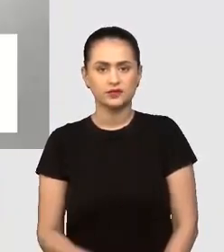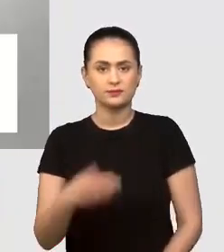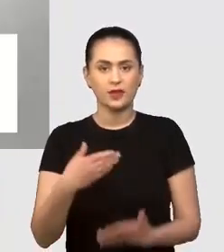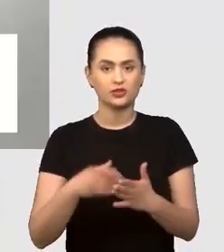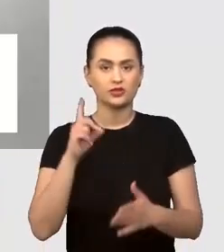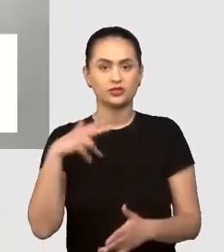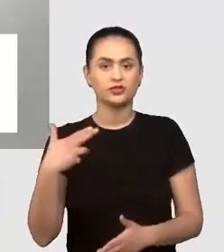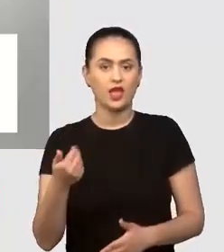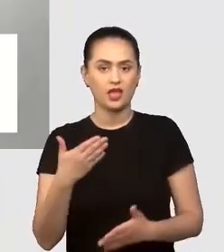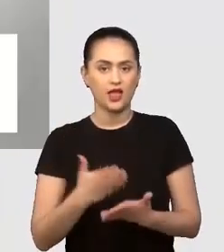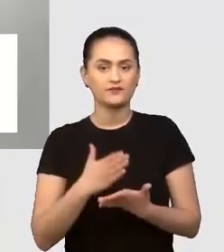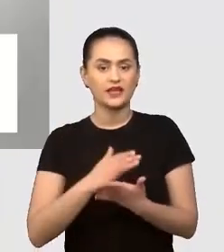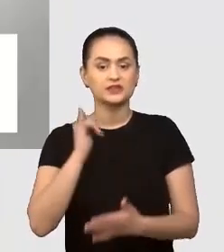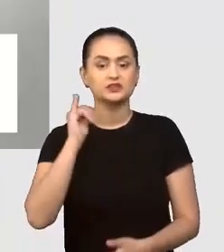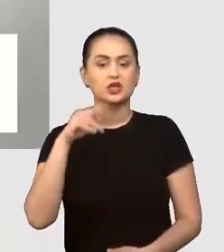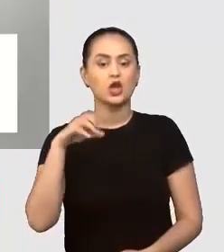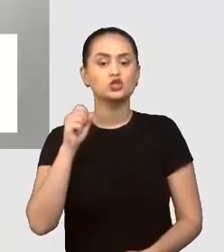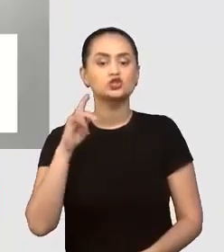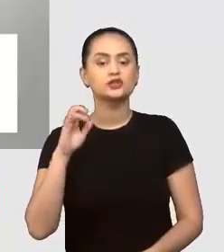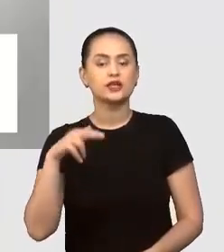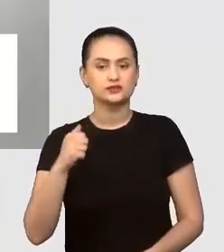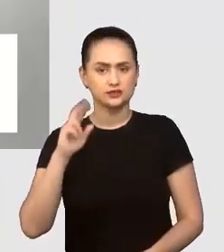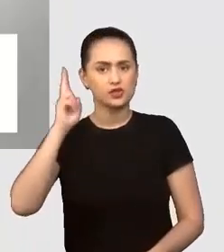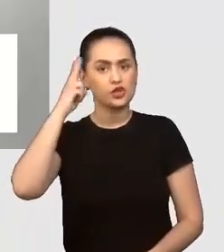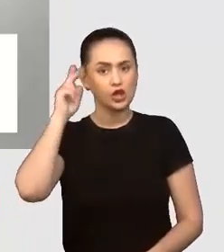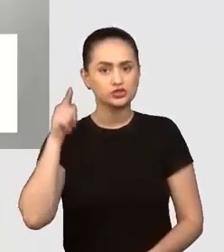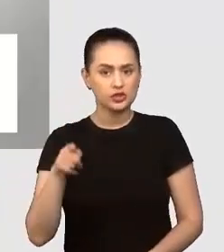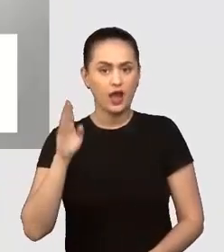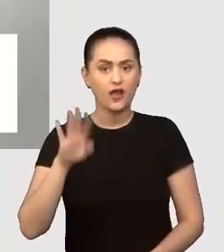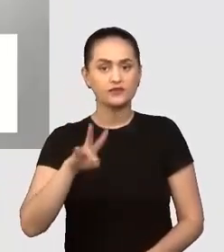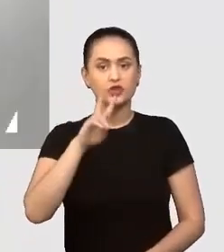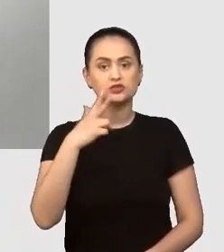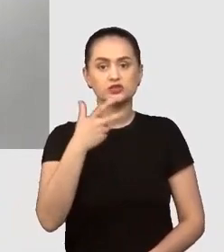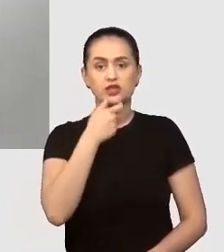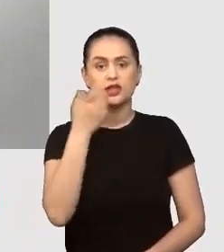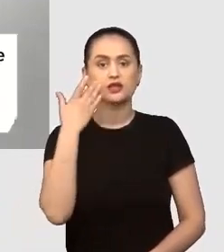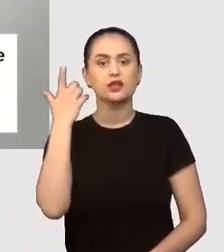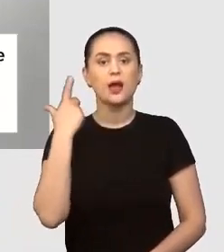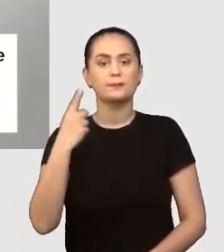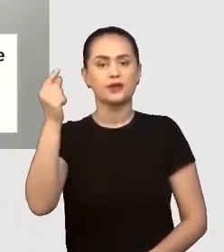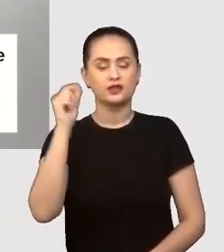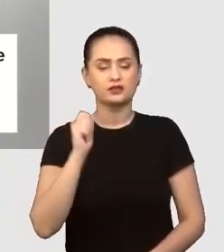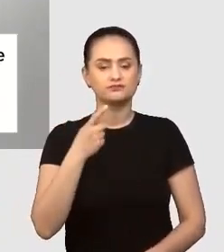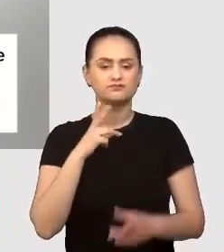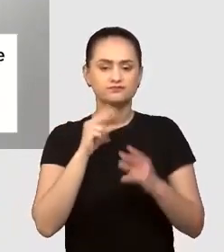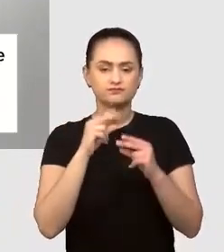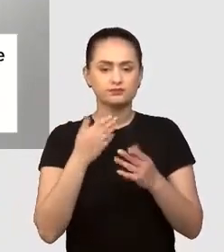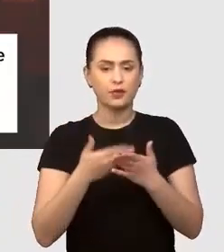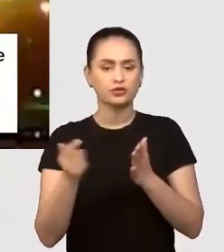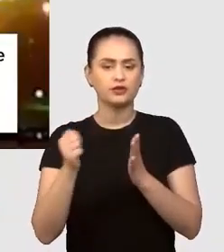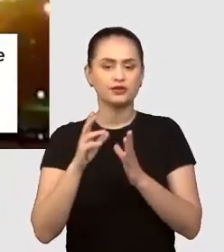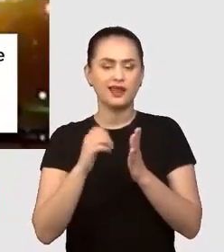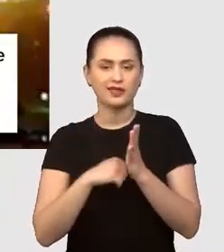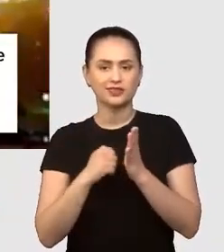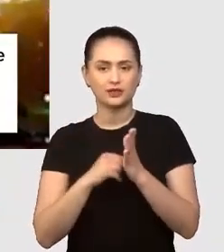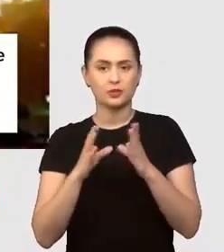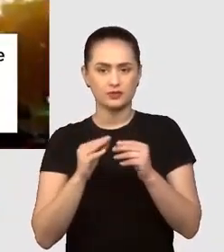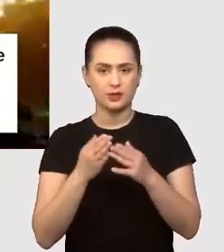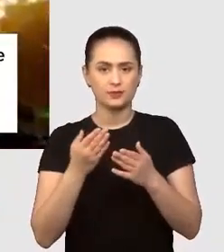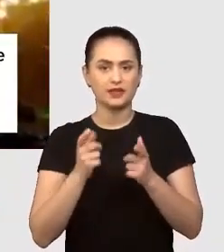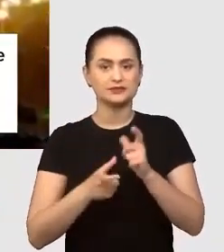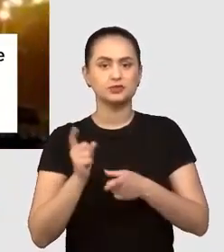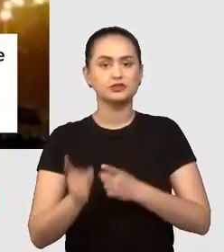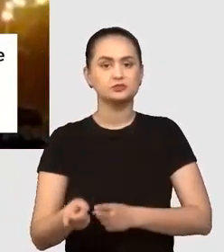Pentru Dana Popescu a fost inconștiență, o recunoaște chiar ea. Avea 23 de ani când a plecat să relateze pentru Radio România